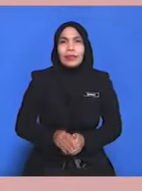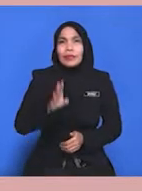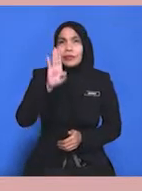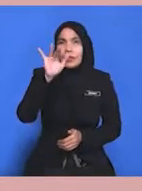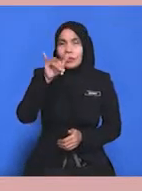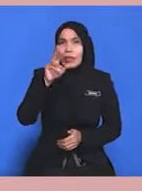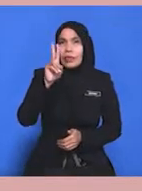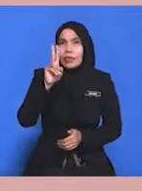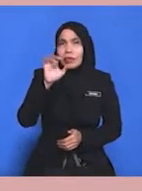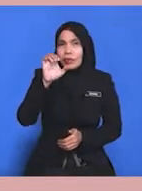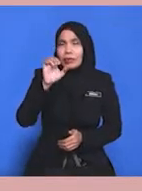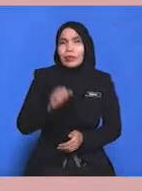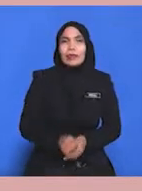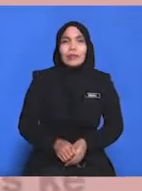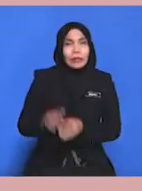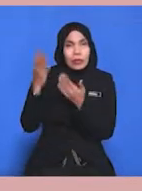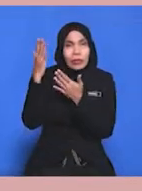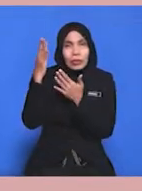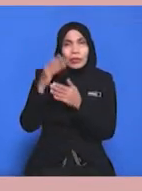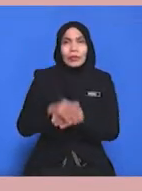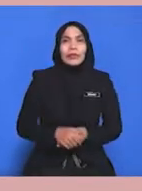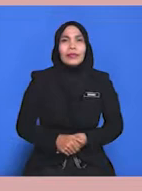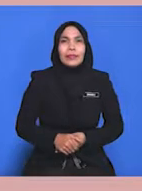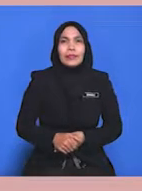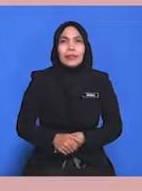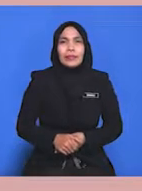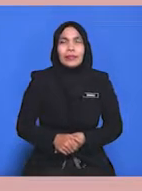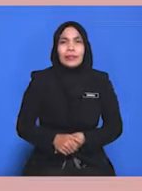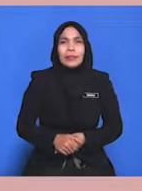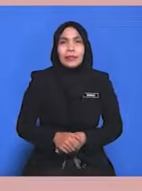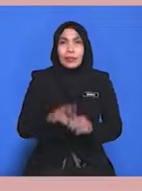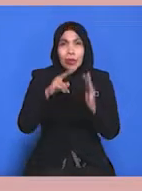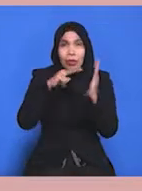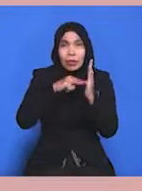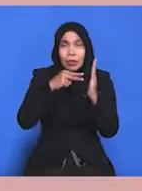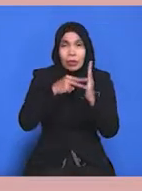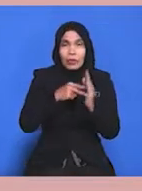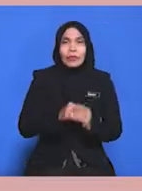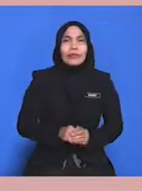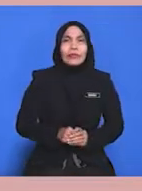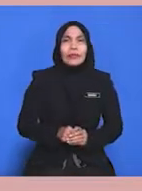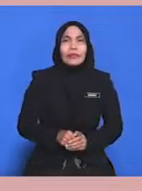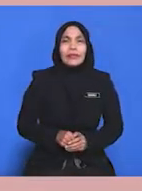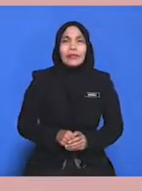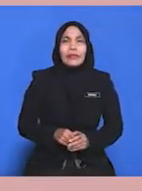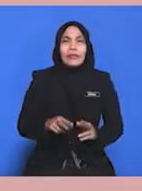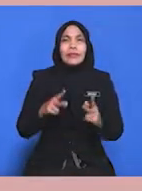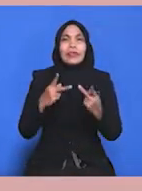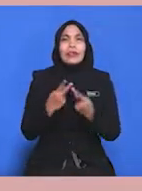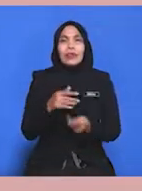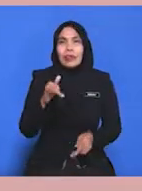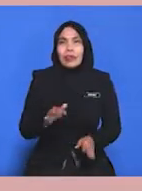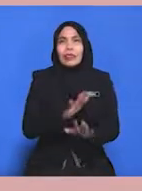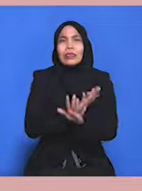Ya, bye merupakan istilah yang diberikan kepada pasukan yang tidak akan bertanding di pusingan